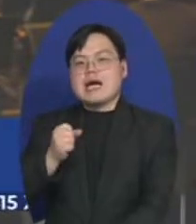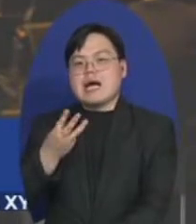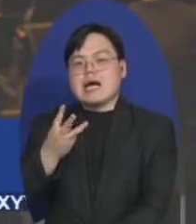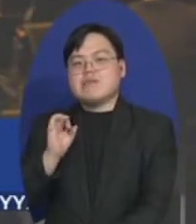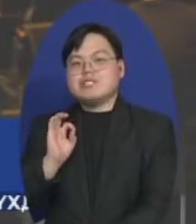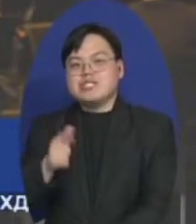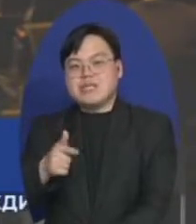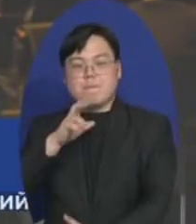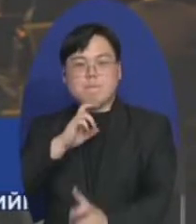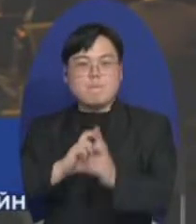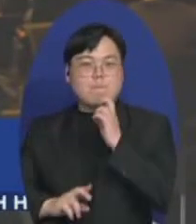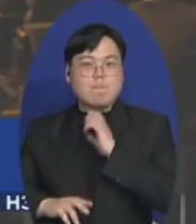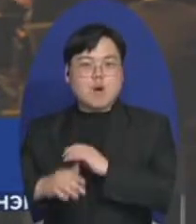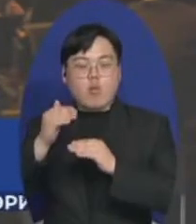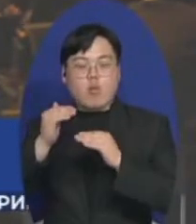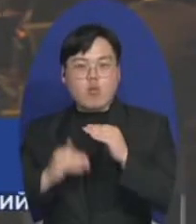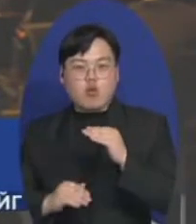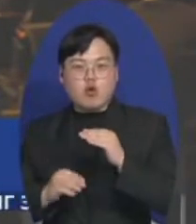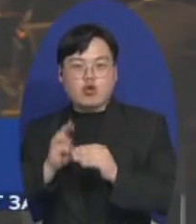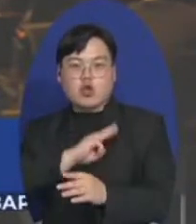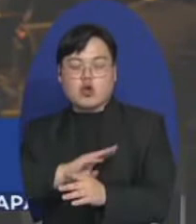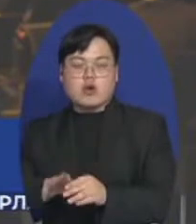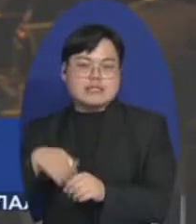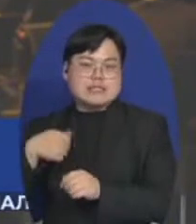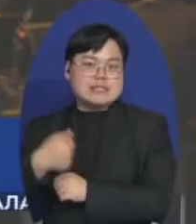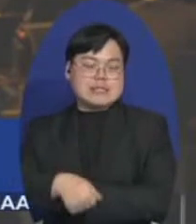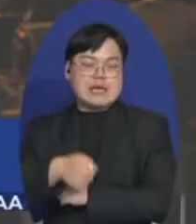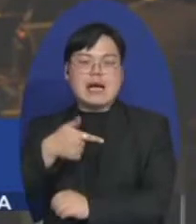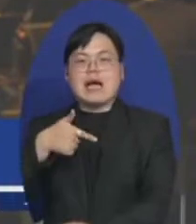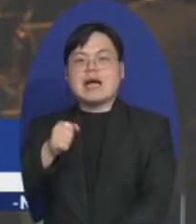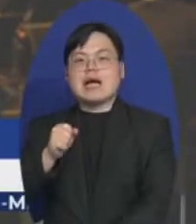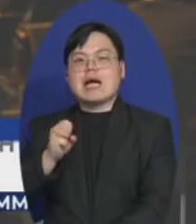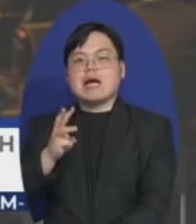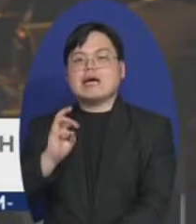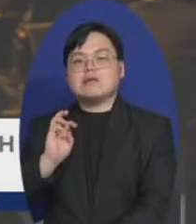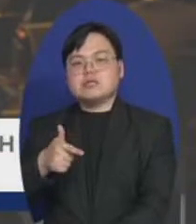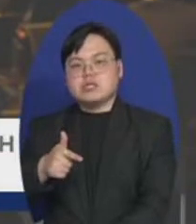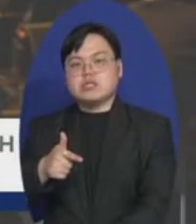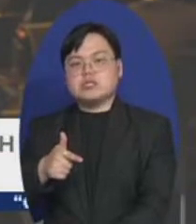гамшигын эрслийг бууруулахад гаргаж байгаа зардал маань өөрө гамшиг болсноос